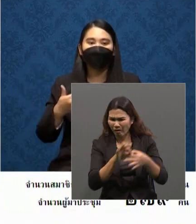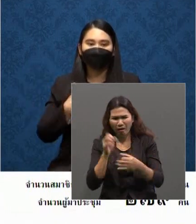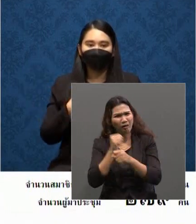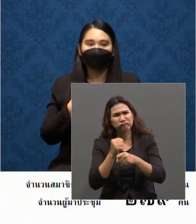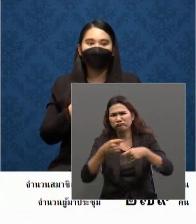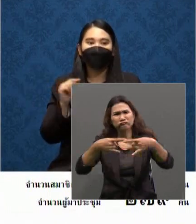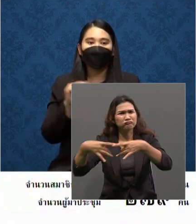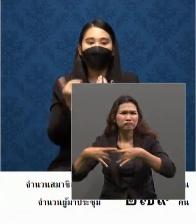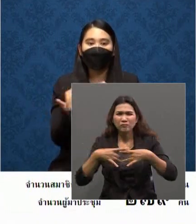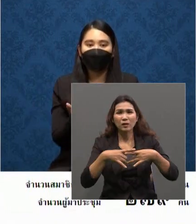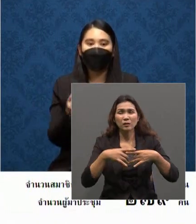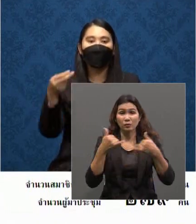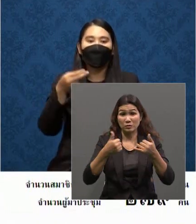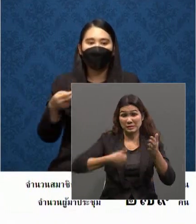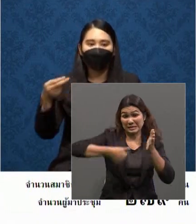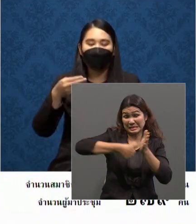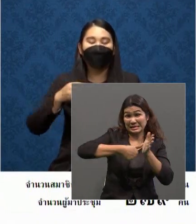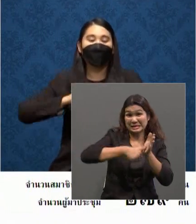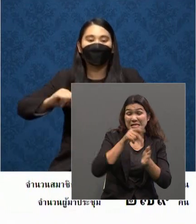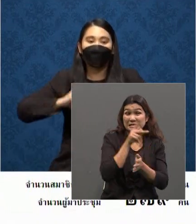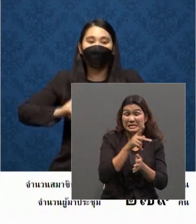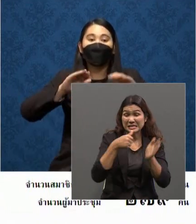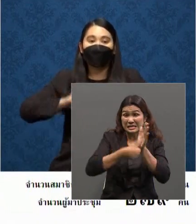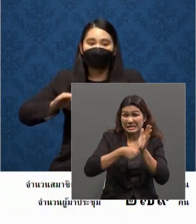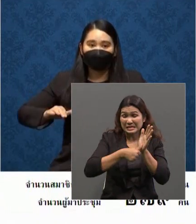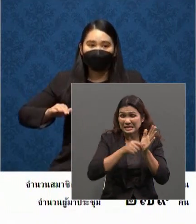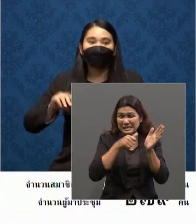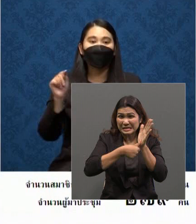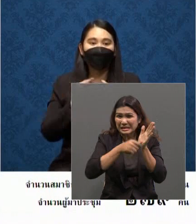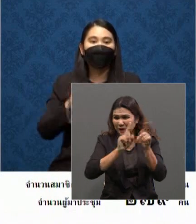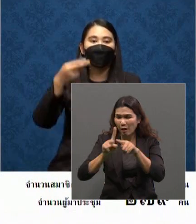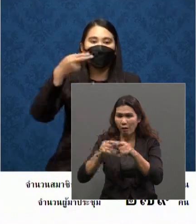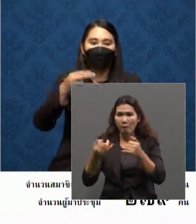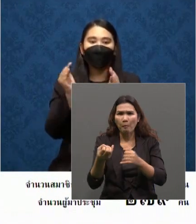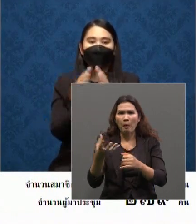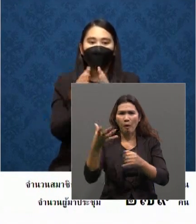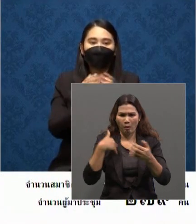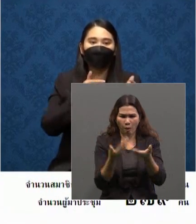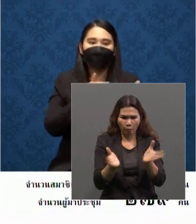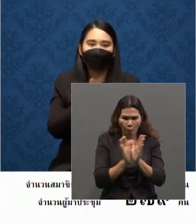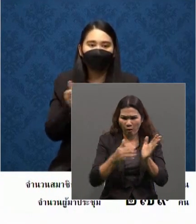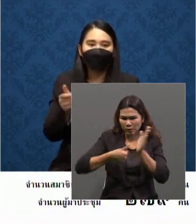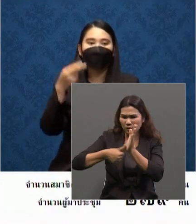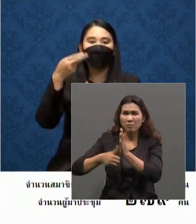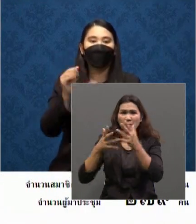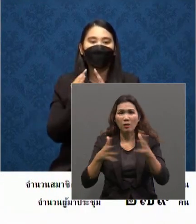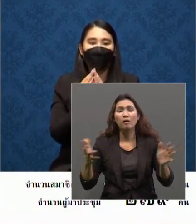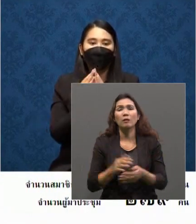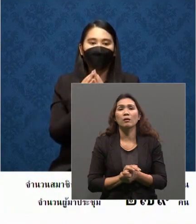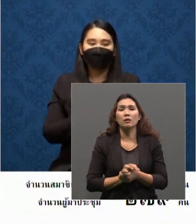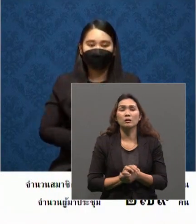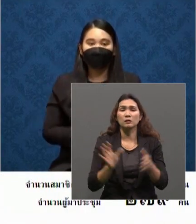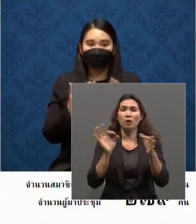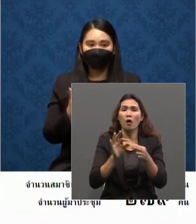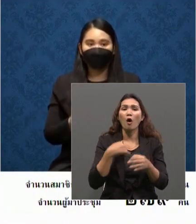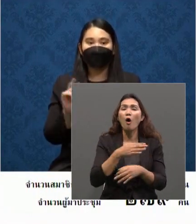มทำให้หนี้สาธารณะและหนี้ครัวเรือนเพิ่มมากขึ้นนอกจากนี้ค่ะยังพูดถึงการทุจริตคอร์รัปชันการซื้อข